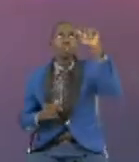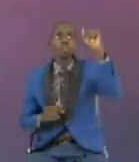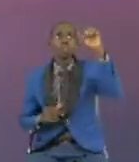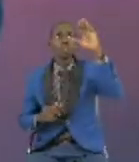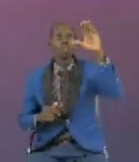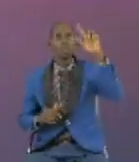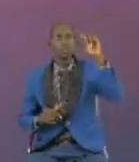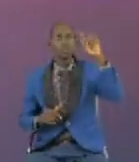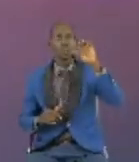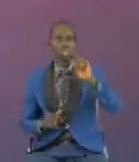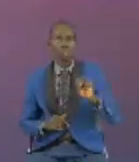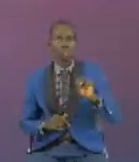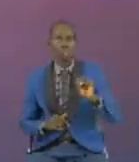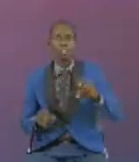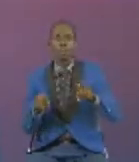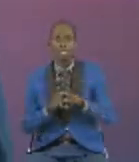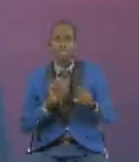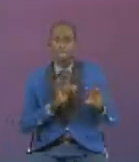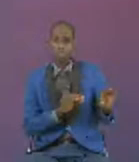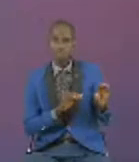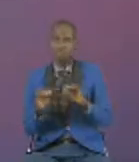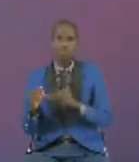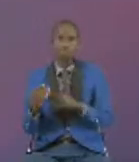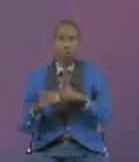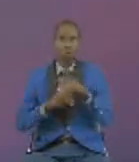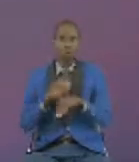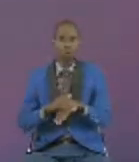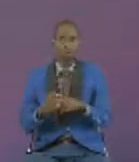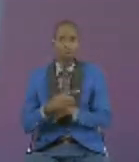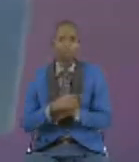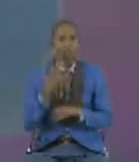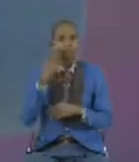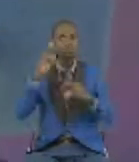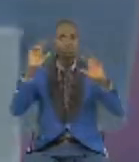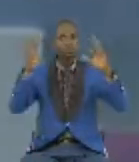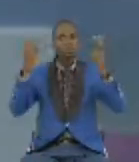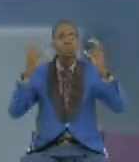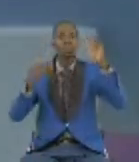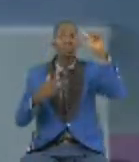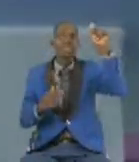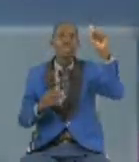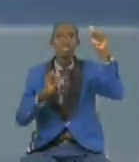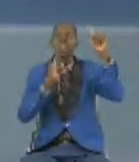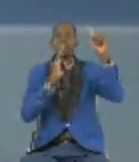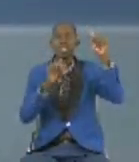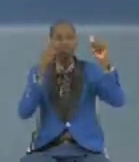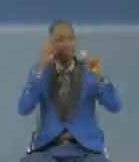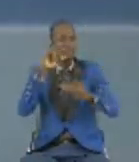ACTS en anglais. Comme j'évolue aujourd'hui, je veux parler du A. A, c'est